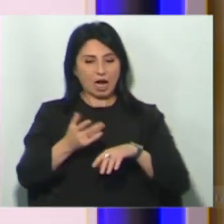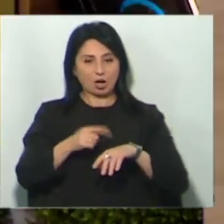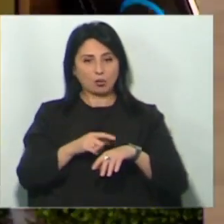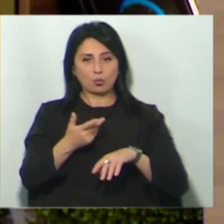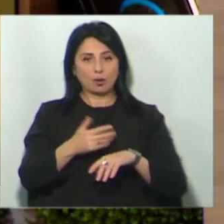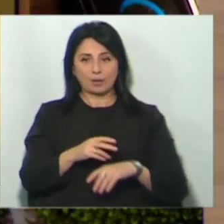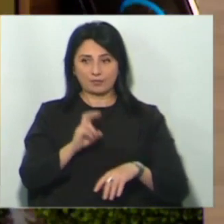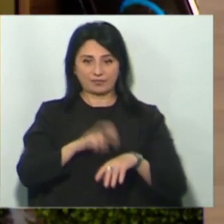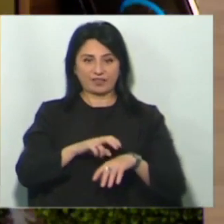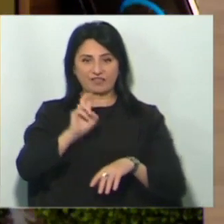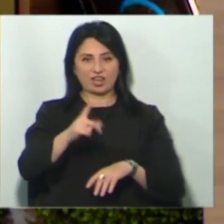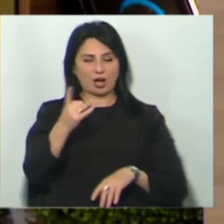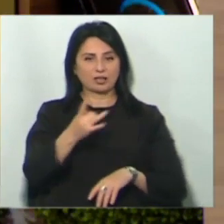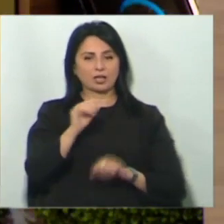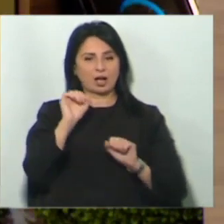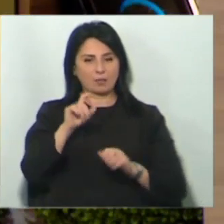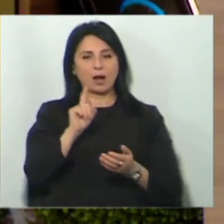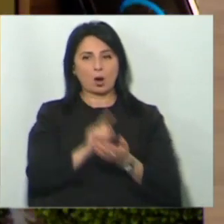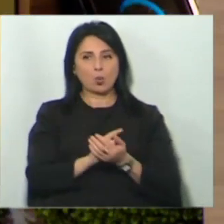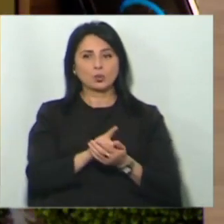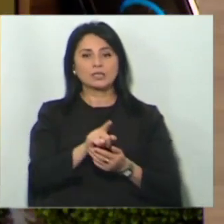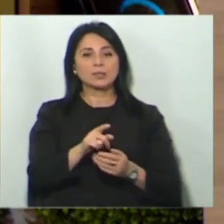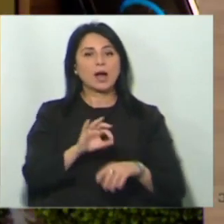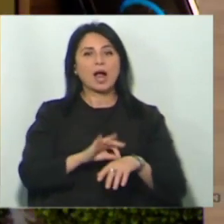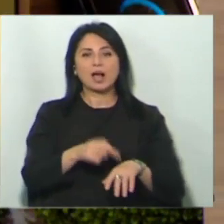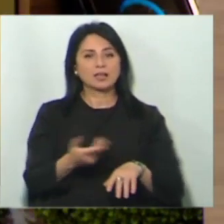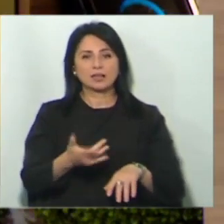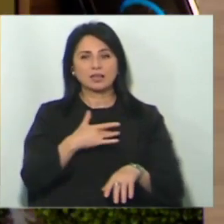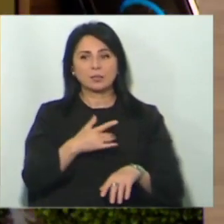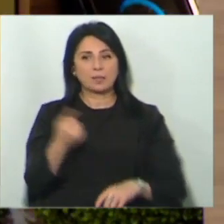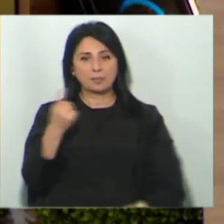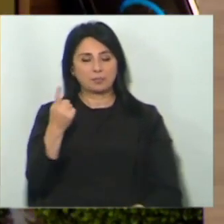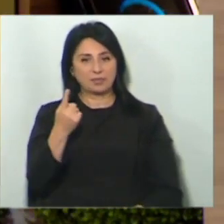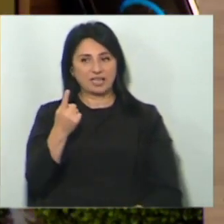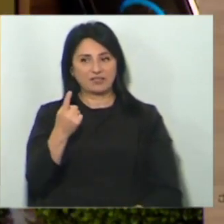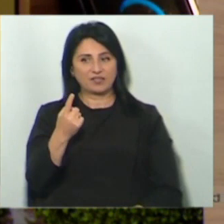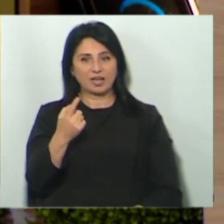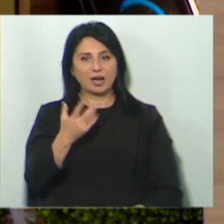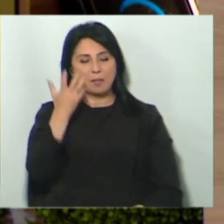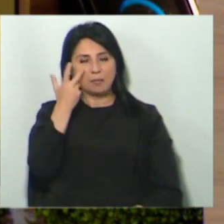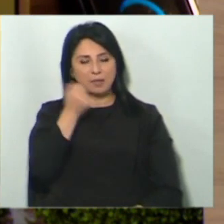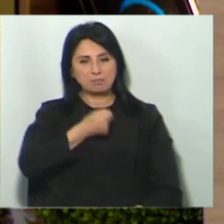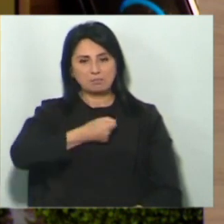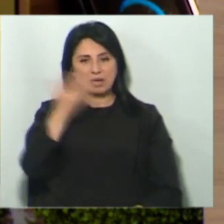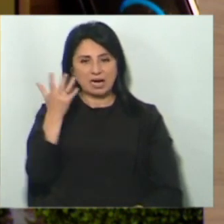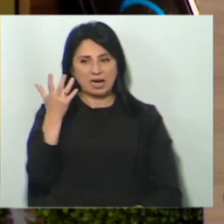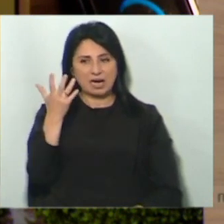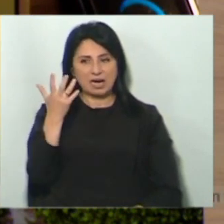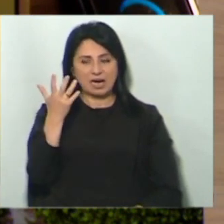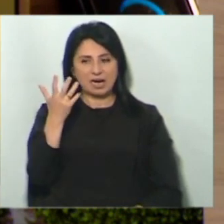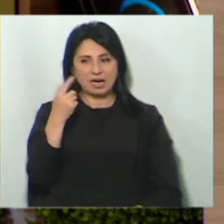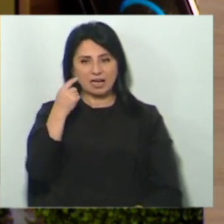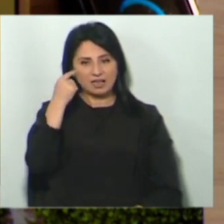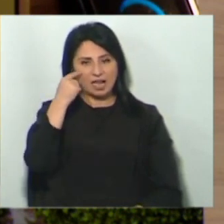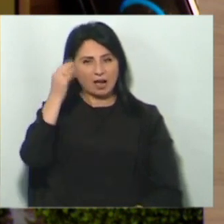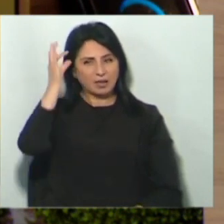tam vizitea uțile belie, rata uițodet ocolo tipiscani, cu acpirul tipiscani, e sare italian ria peris. Toale bit, me